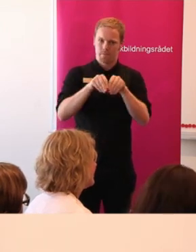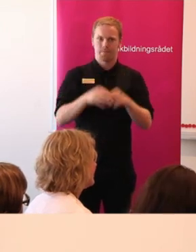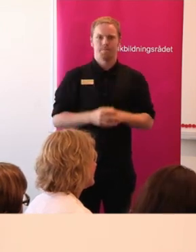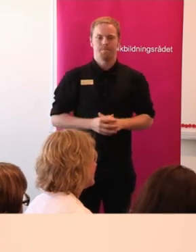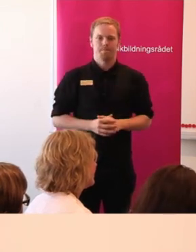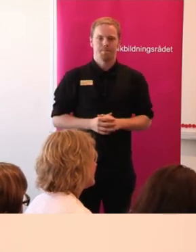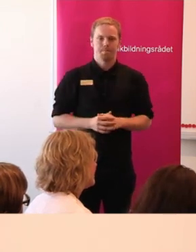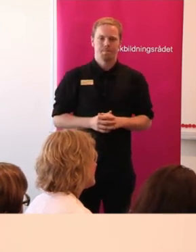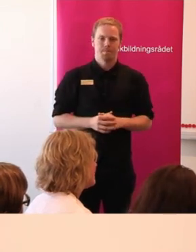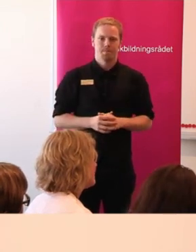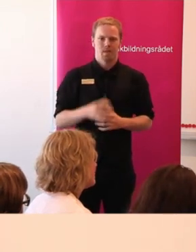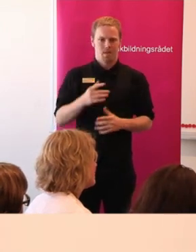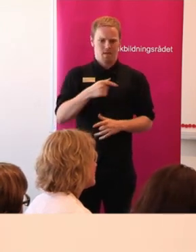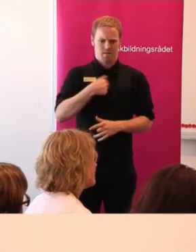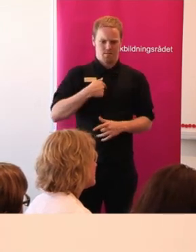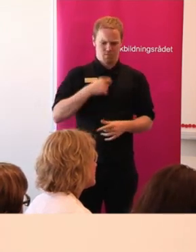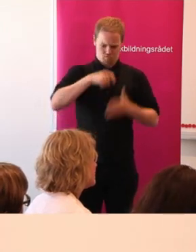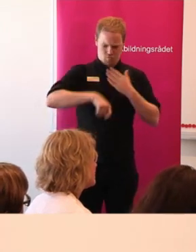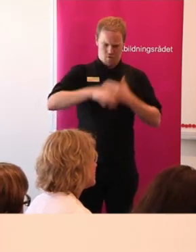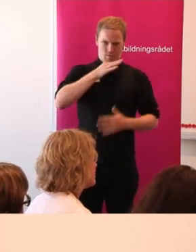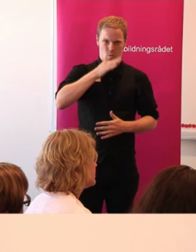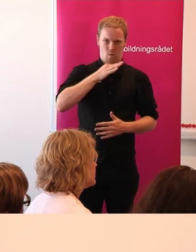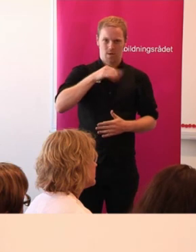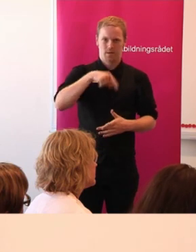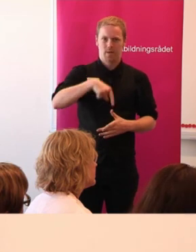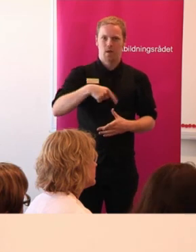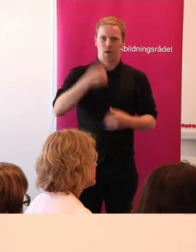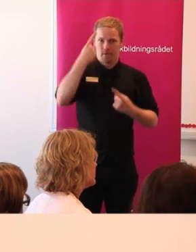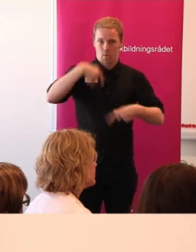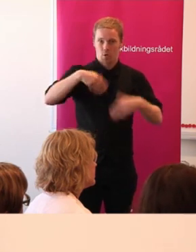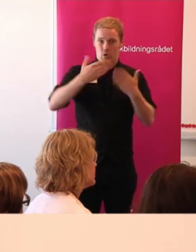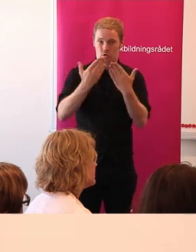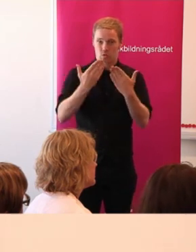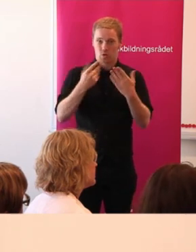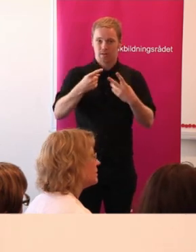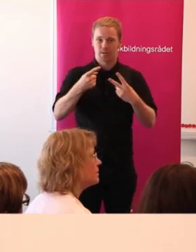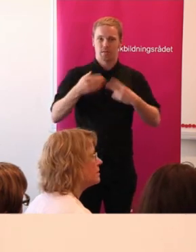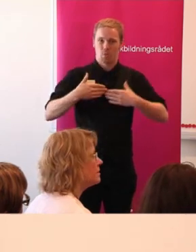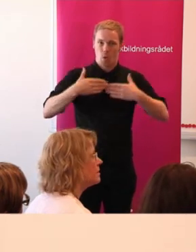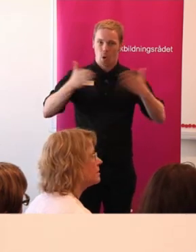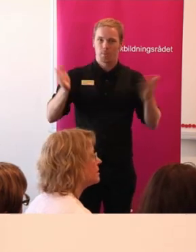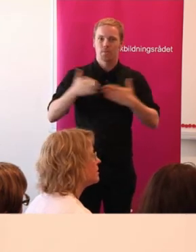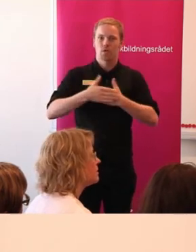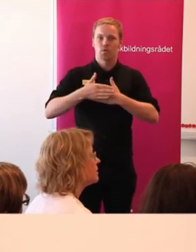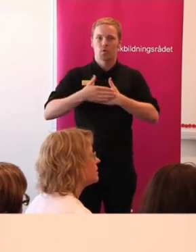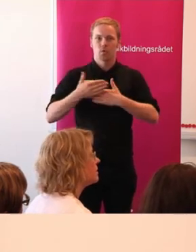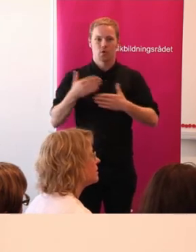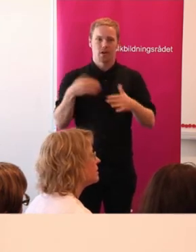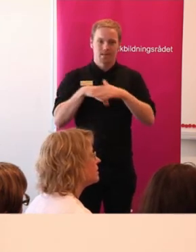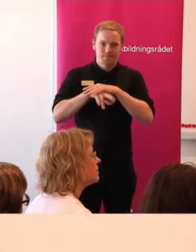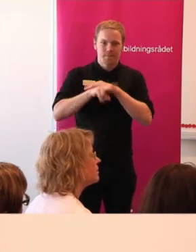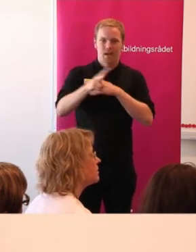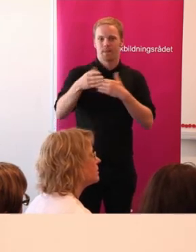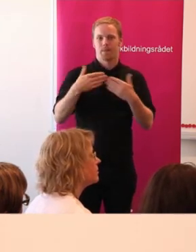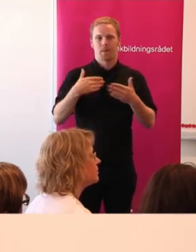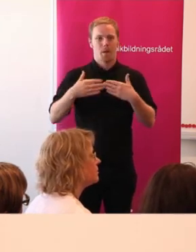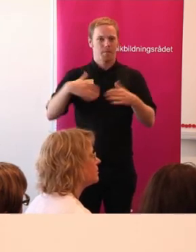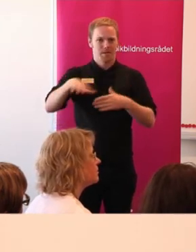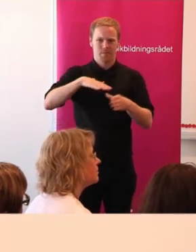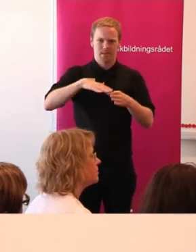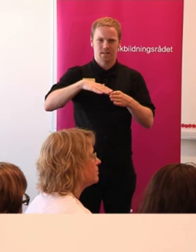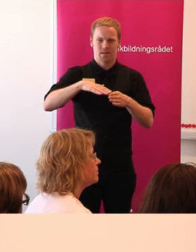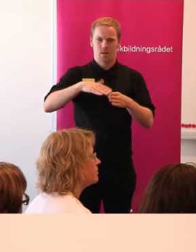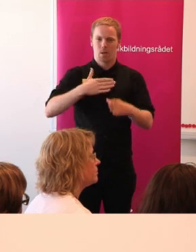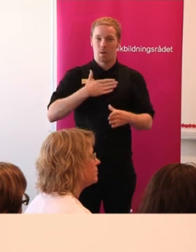Frågan vi gick in i det här seminariet med var: är folkhögskolan en dörröppnare till arbetsmarknaden? Och min helt klockrena